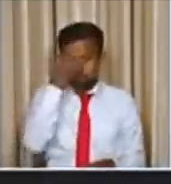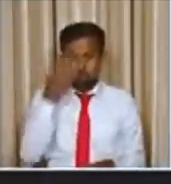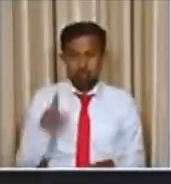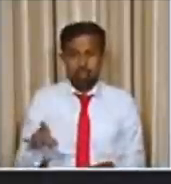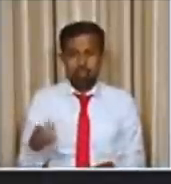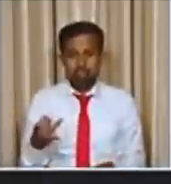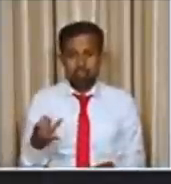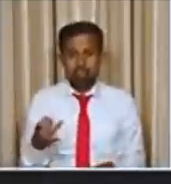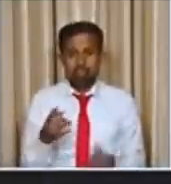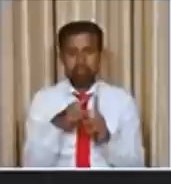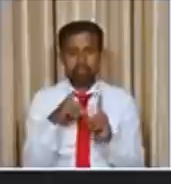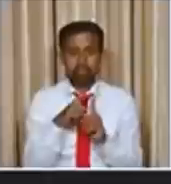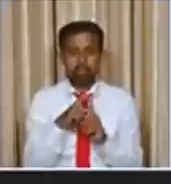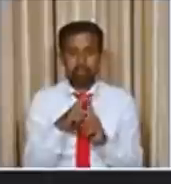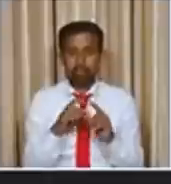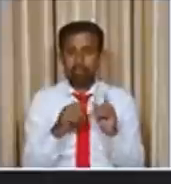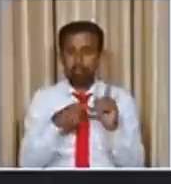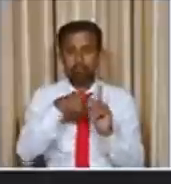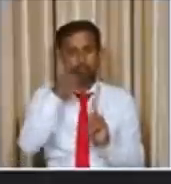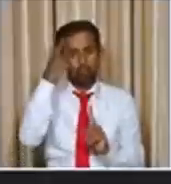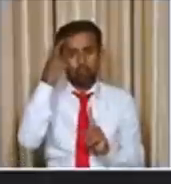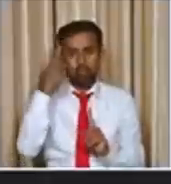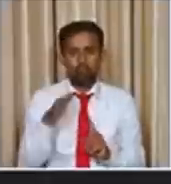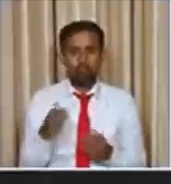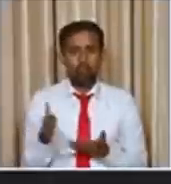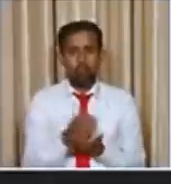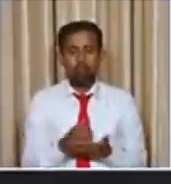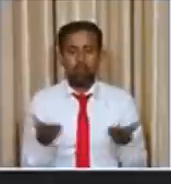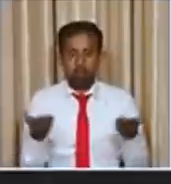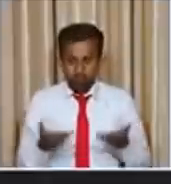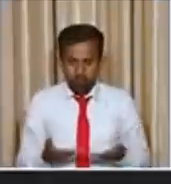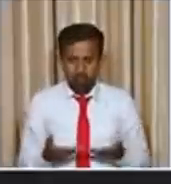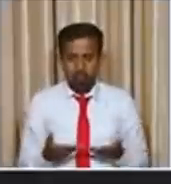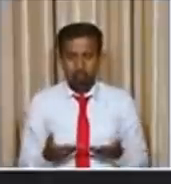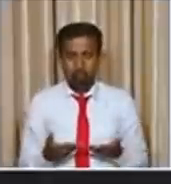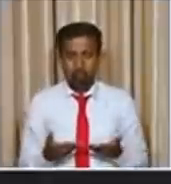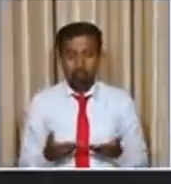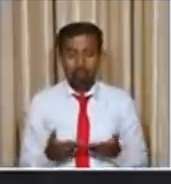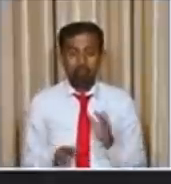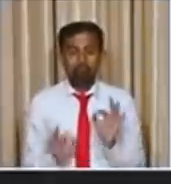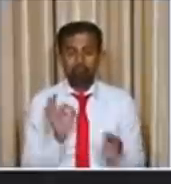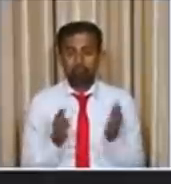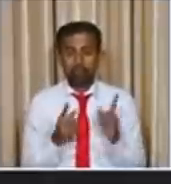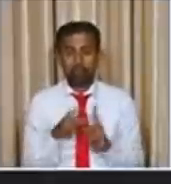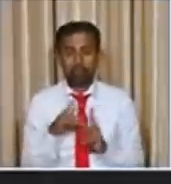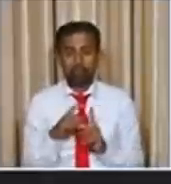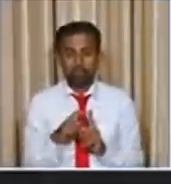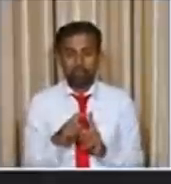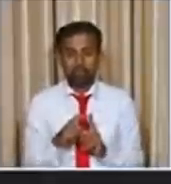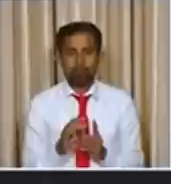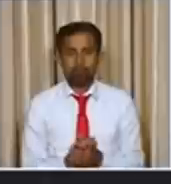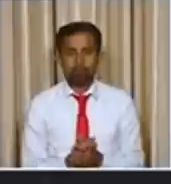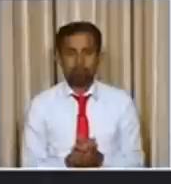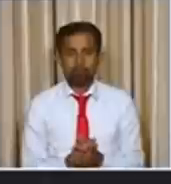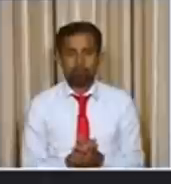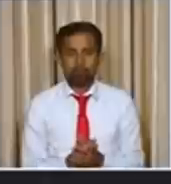வந்திருக்கு, அதோட நாங்க எல்லாரும் சேர்த்து எஸ்டேட்ல எடியூகேஷன் எடுக்கிறதுக்கு நாங்க எல்லாரும். இது யாழ்ப்பாணம் பிரச்சனை இல்ல ஐயா,